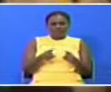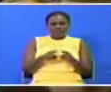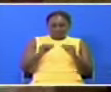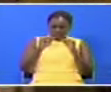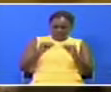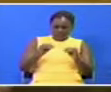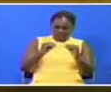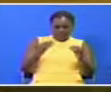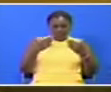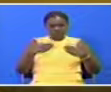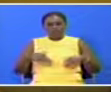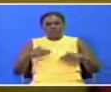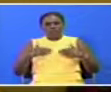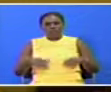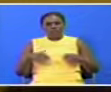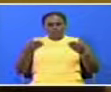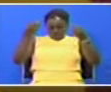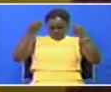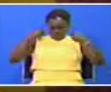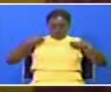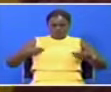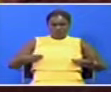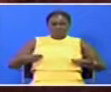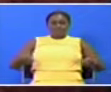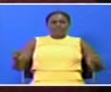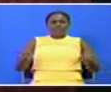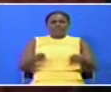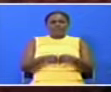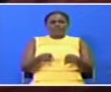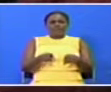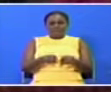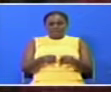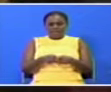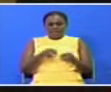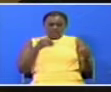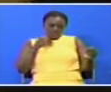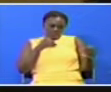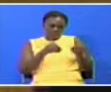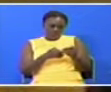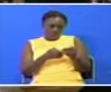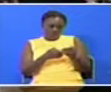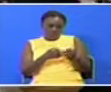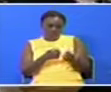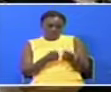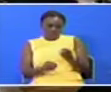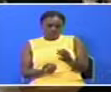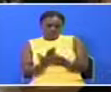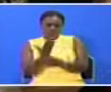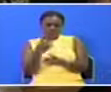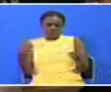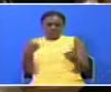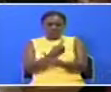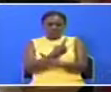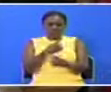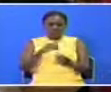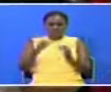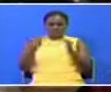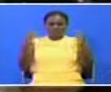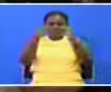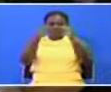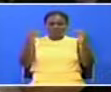kwa wajasiriamali katika uga wa ulimbwende, pia inawaleta karibu wabunifu wa mavazi wa daraja zote. Na